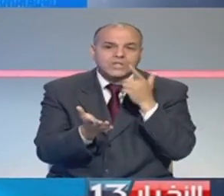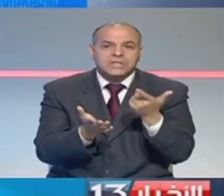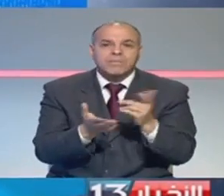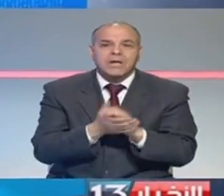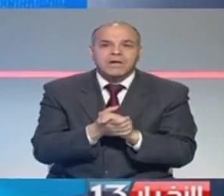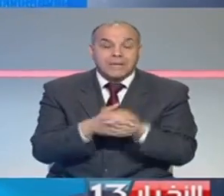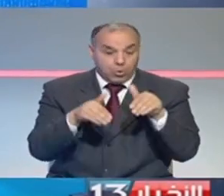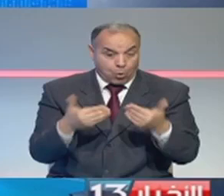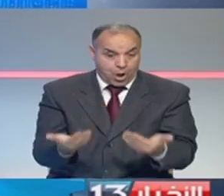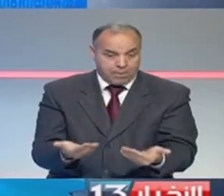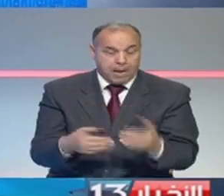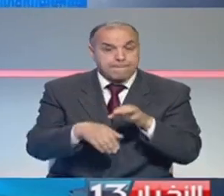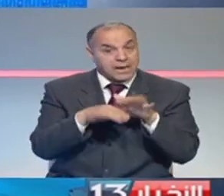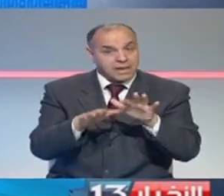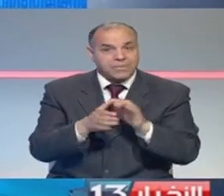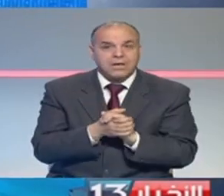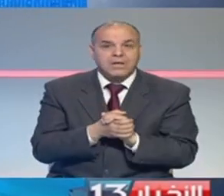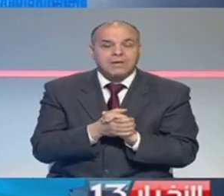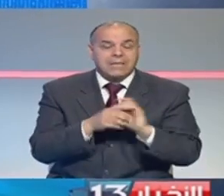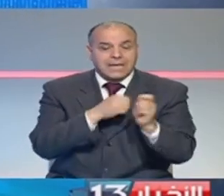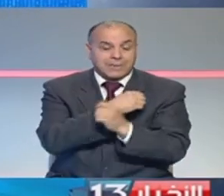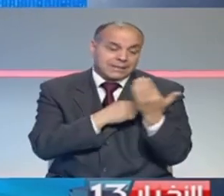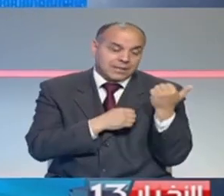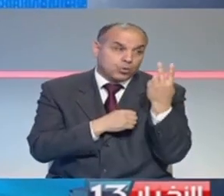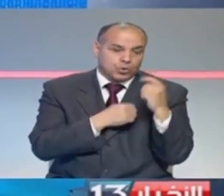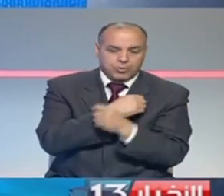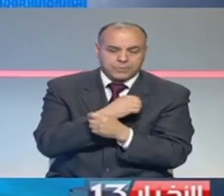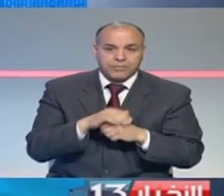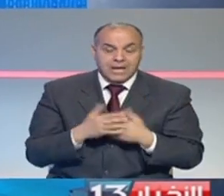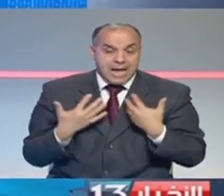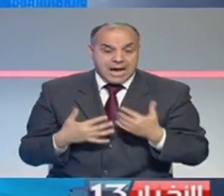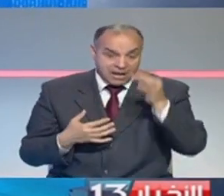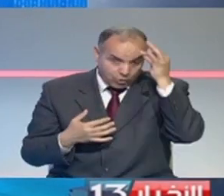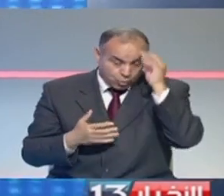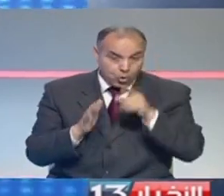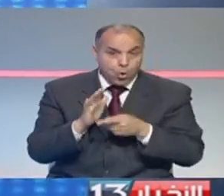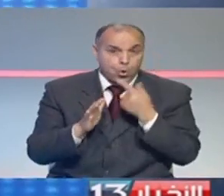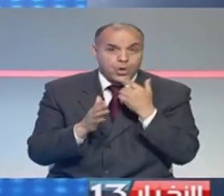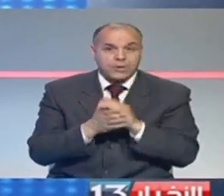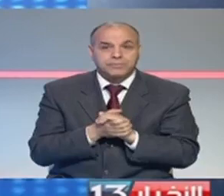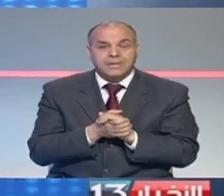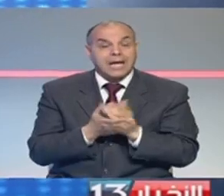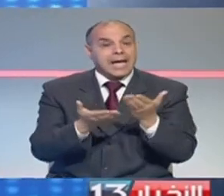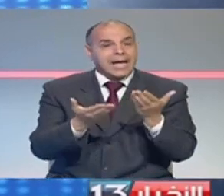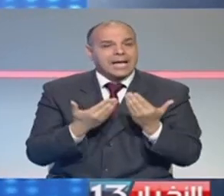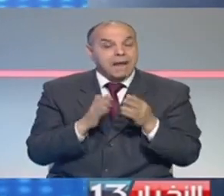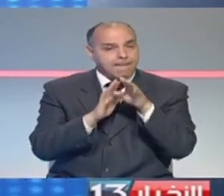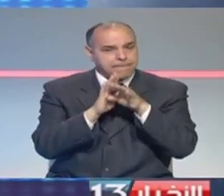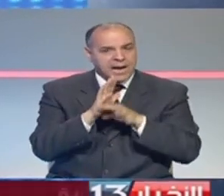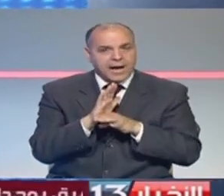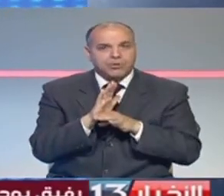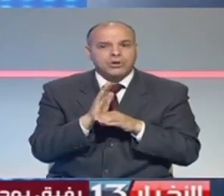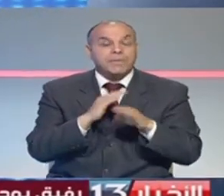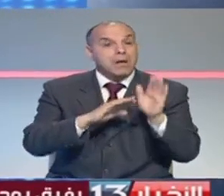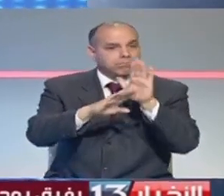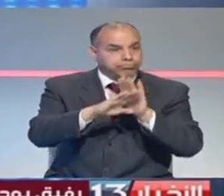مسار الوضع الوبائي خلال الأسبوعين الماضيين؟ شوف، احنا في تونس من الأول من اللي بدينا رانا خذينا الاستراتيجية مبنية على